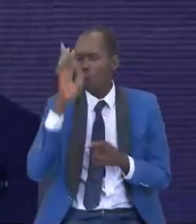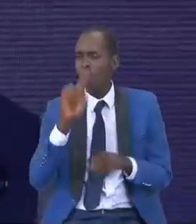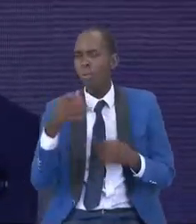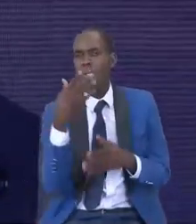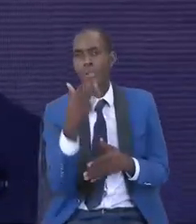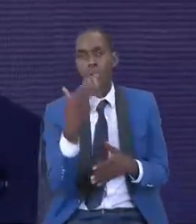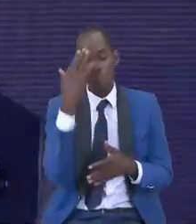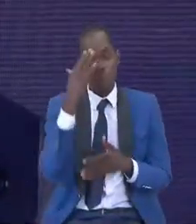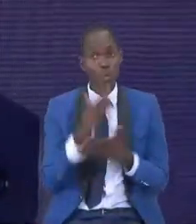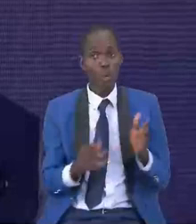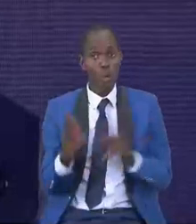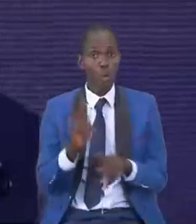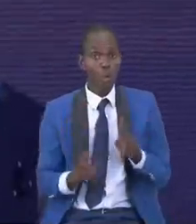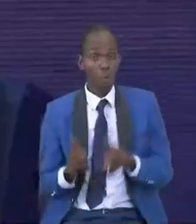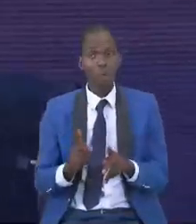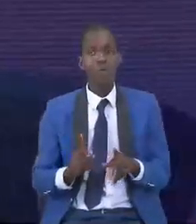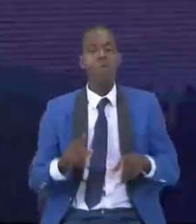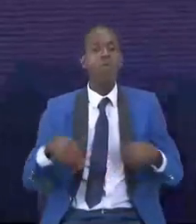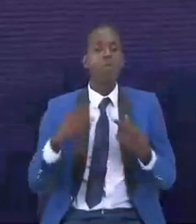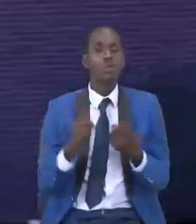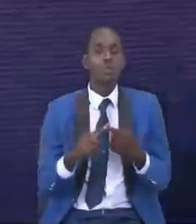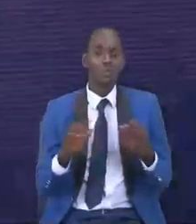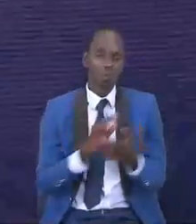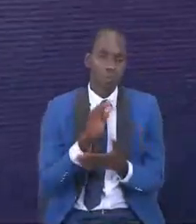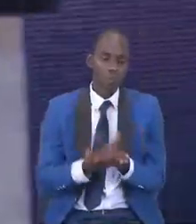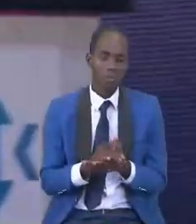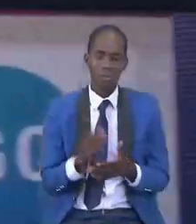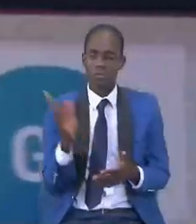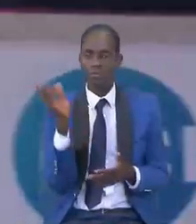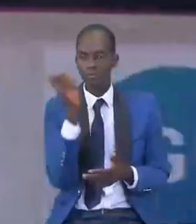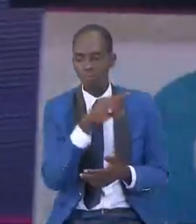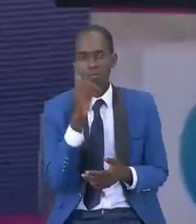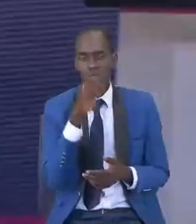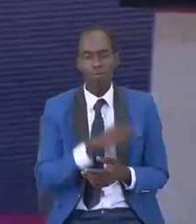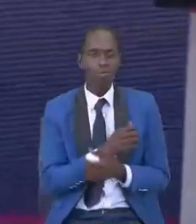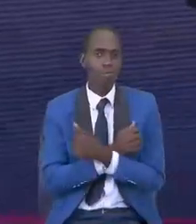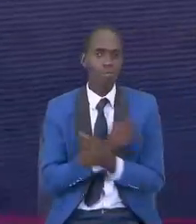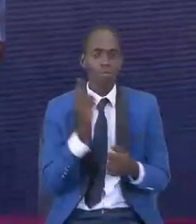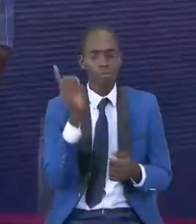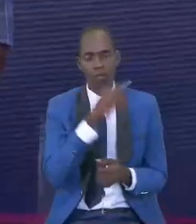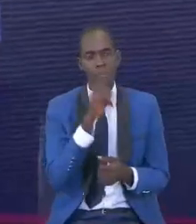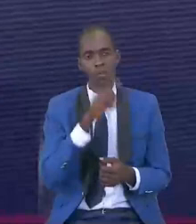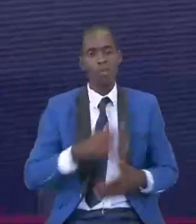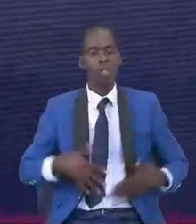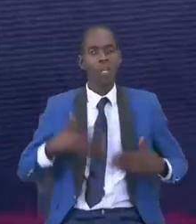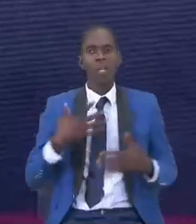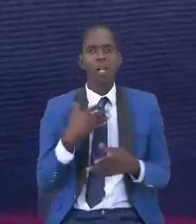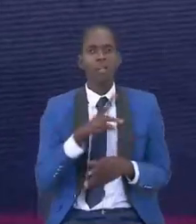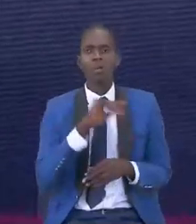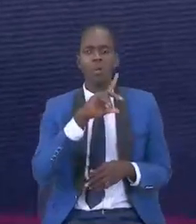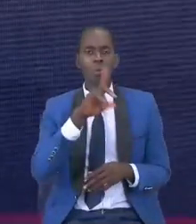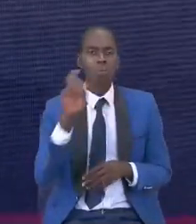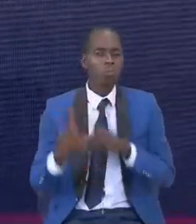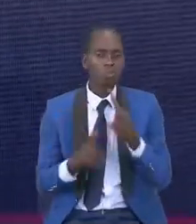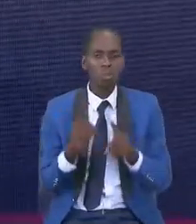marier, première vue, premier amour, et c'est terminé. Pas de question du tout. Ils vont au mariage et